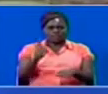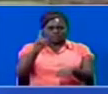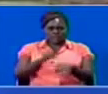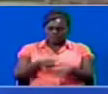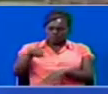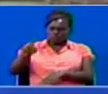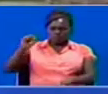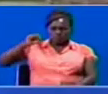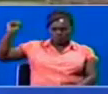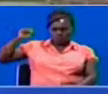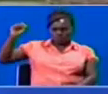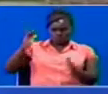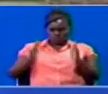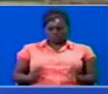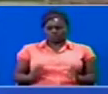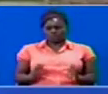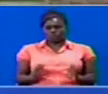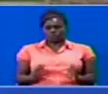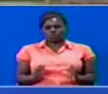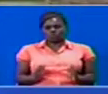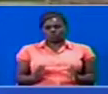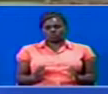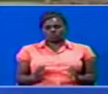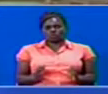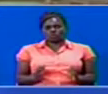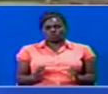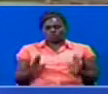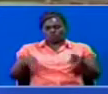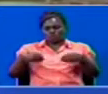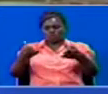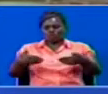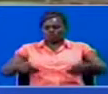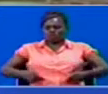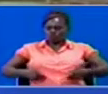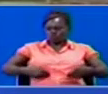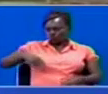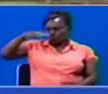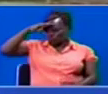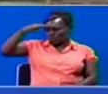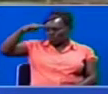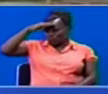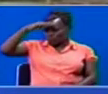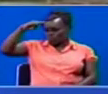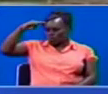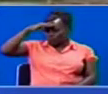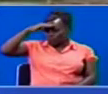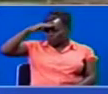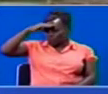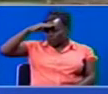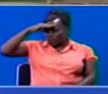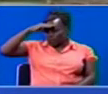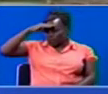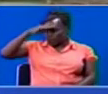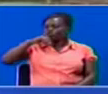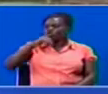kama mwanasiasa ama wanasiasa mnapatia vijana pombe, mnawaelewesha. Sio kwenda